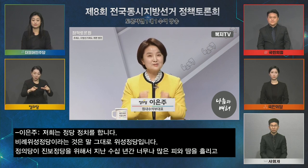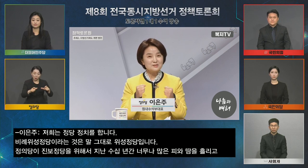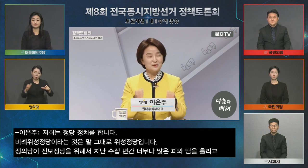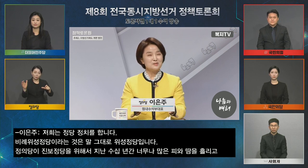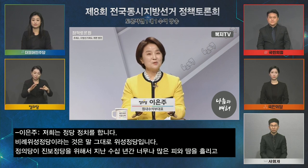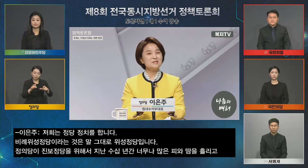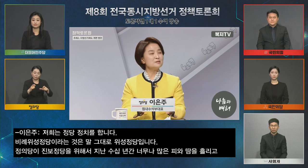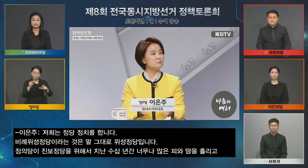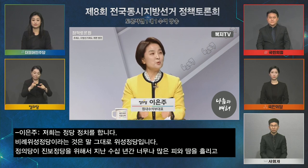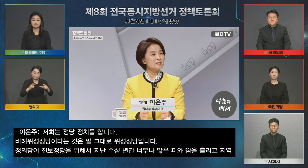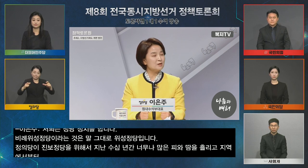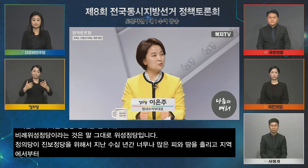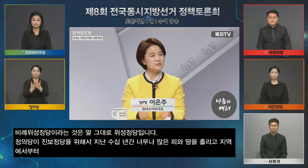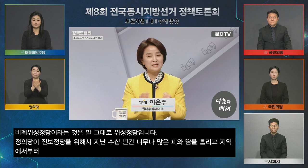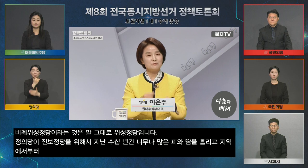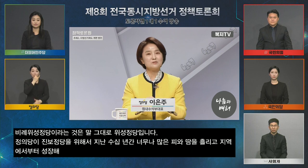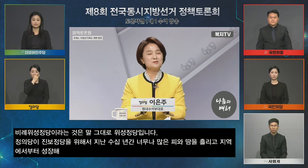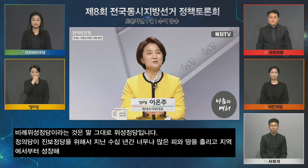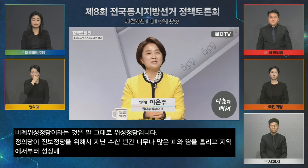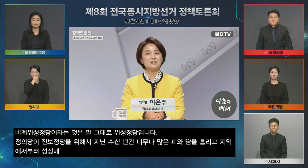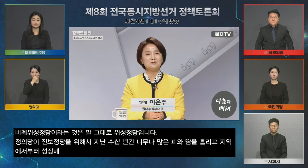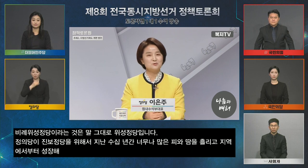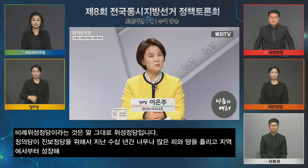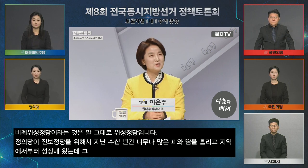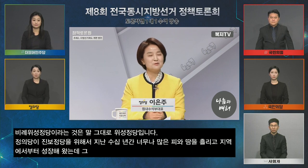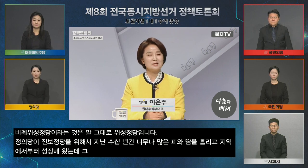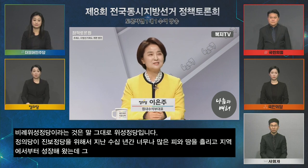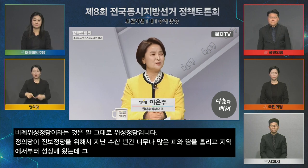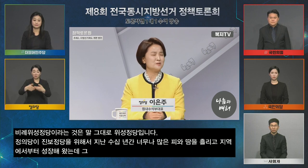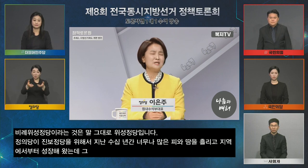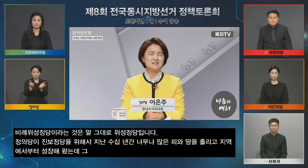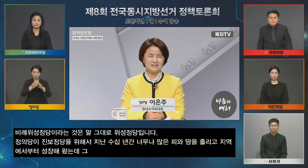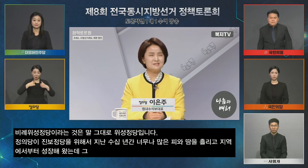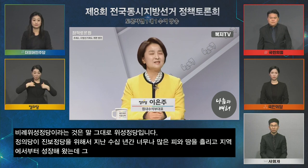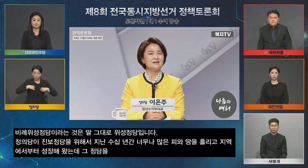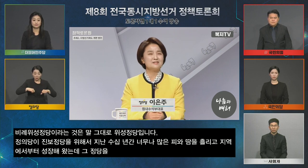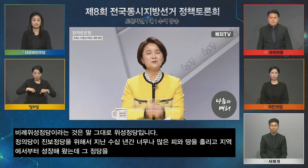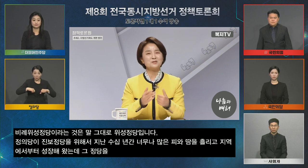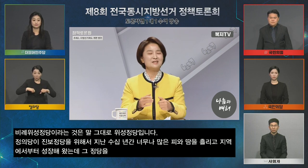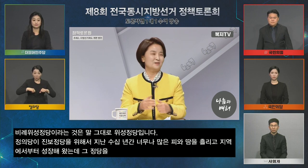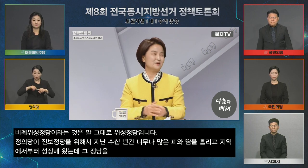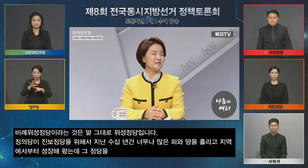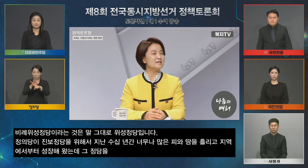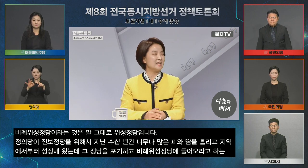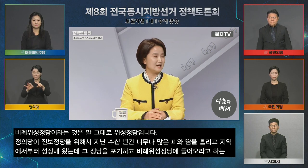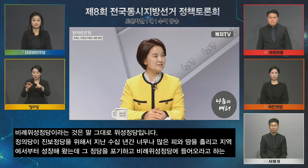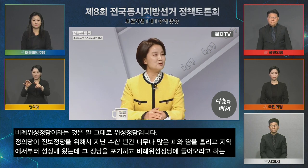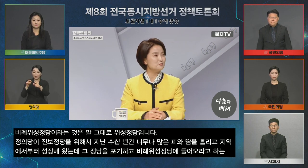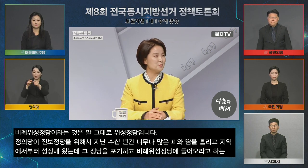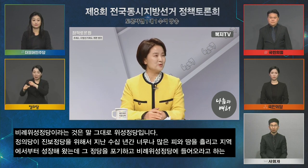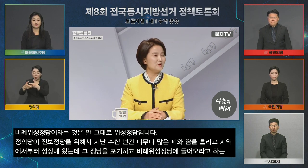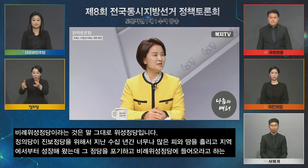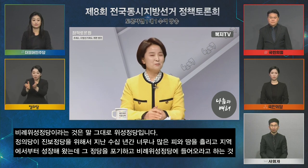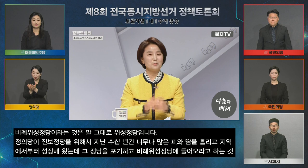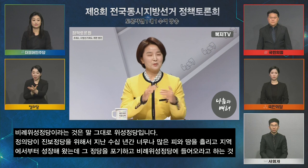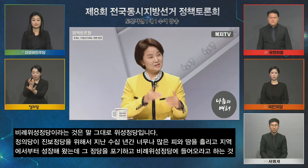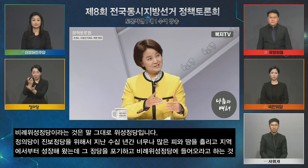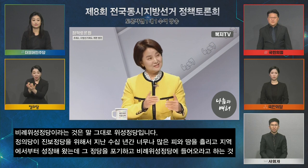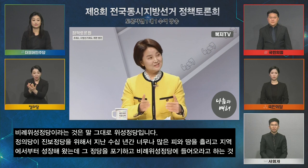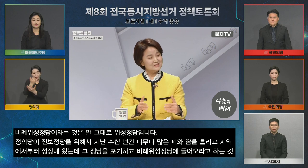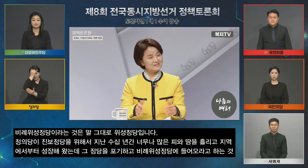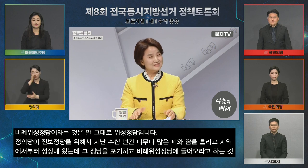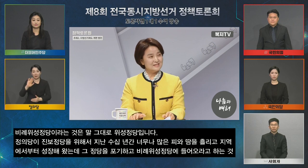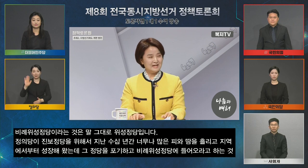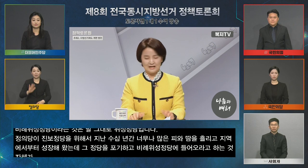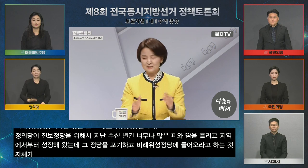그 정당을 포기하고 비례위성정당에 들어오라고 하는 것 자체가 이건 예의가 아니라고 보고요. 당을